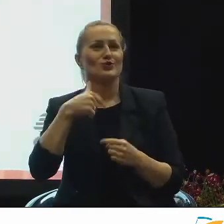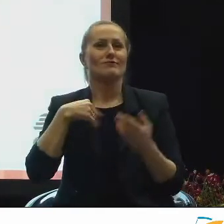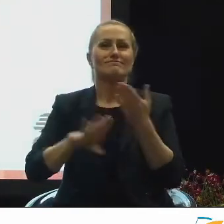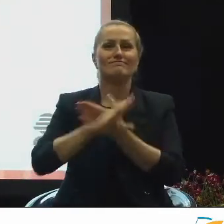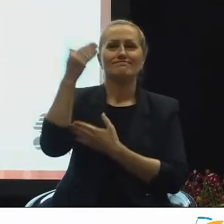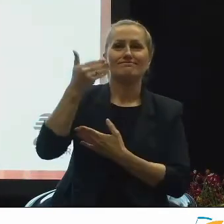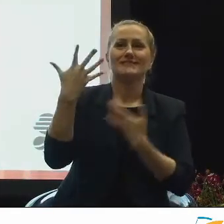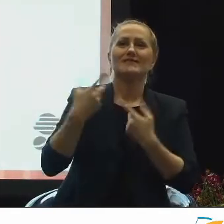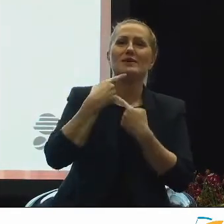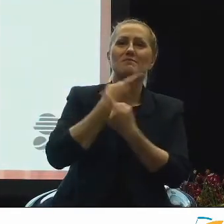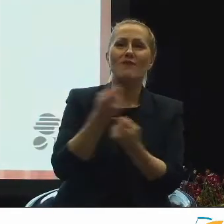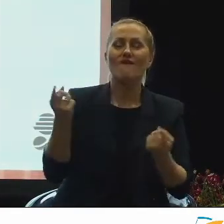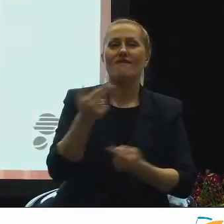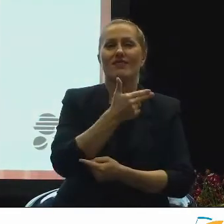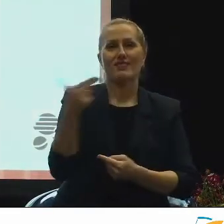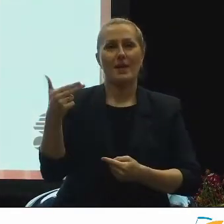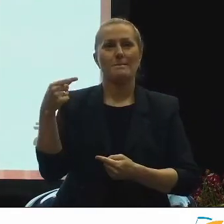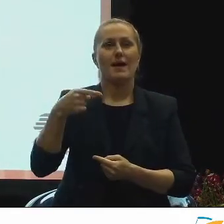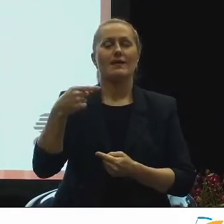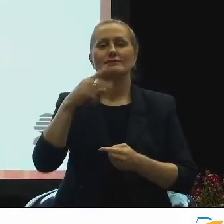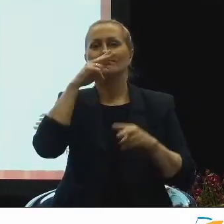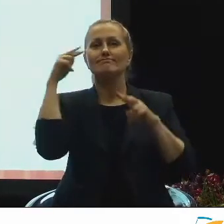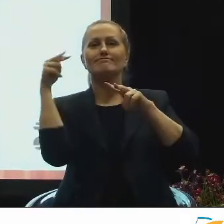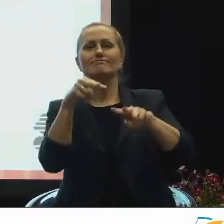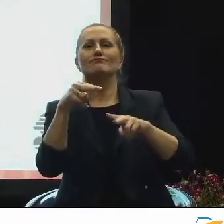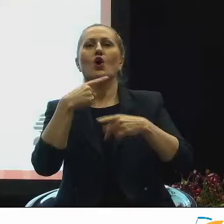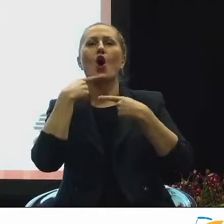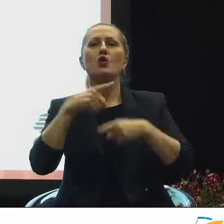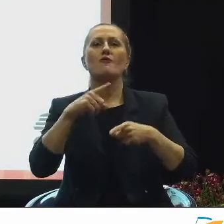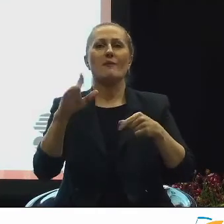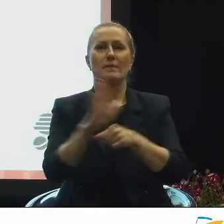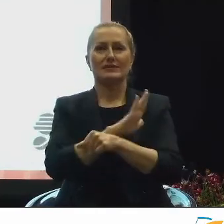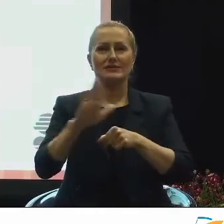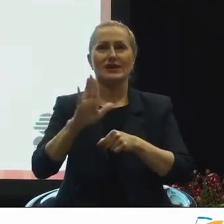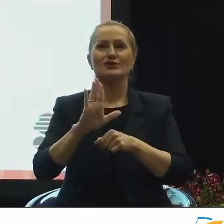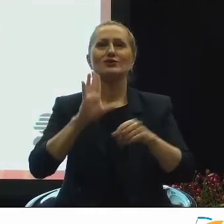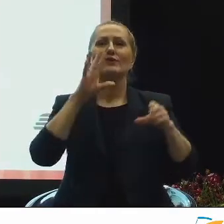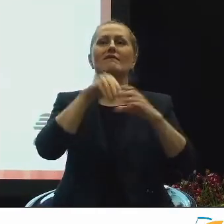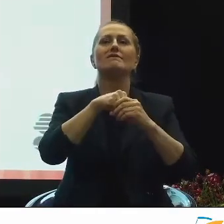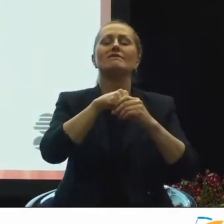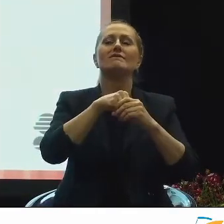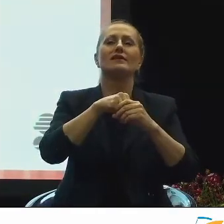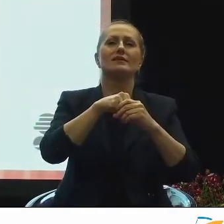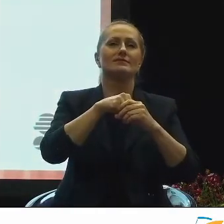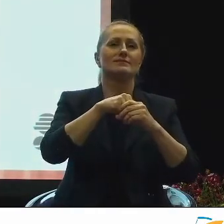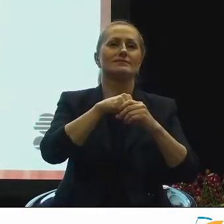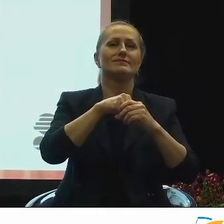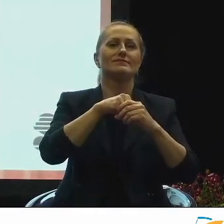chciałbym powiedzieć na temat społecznej odpowiedzialności biznesu w kontekście